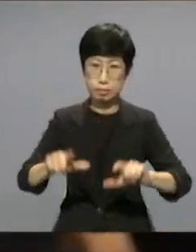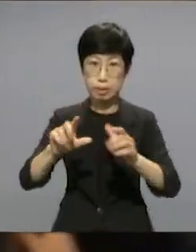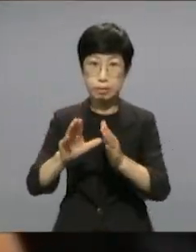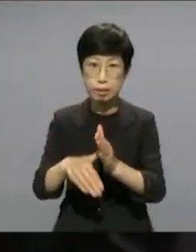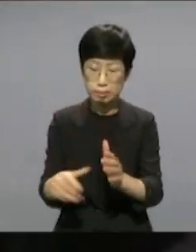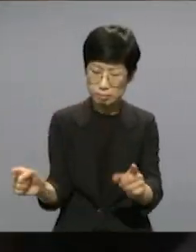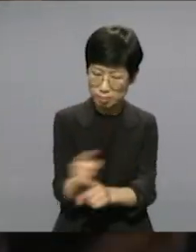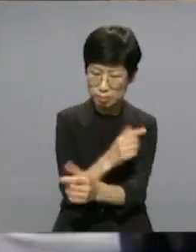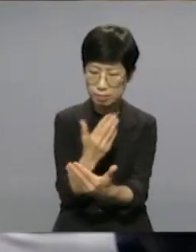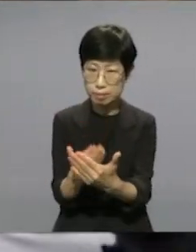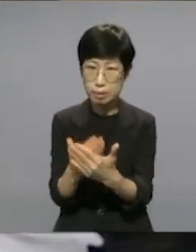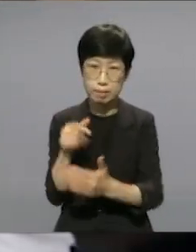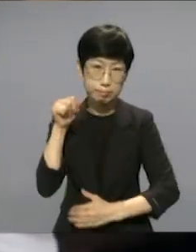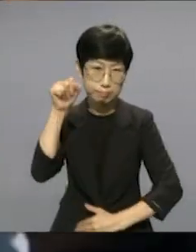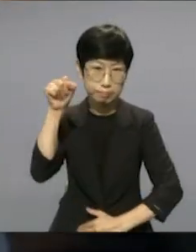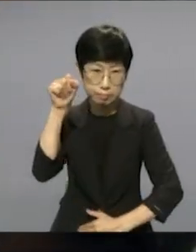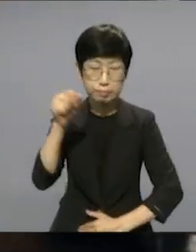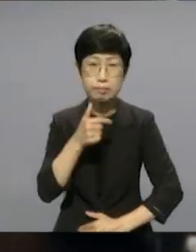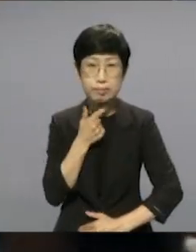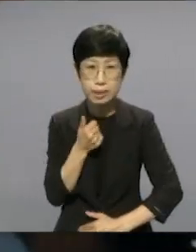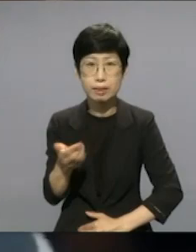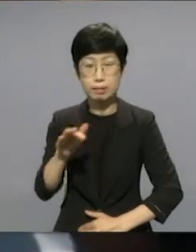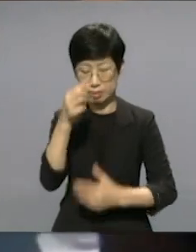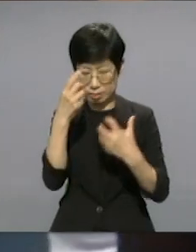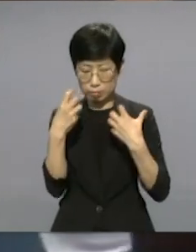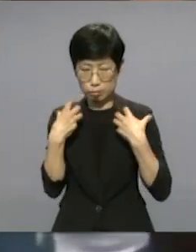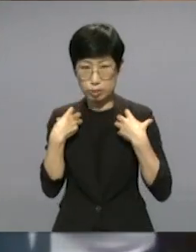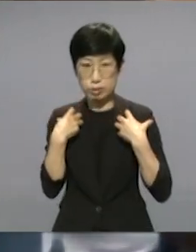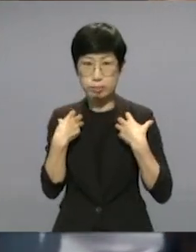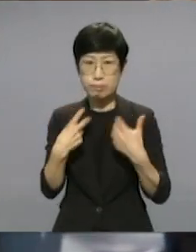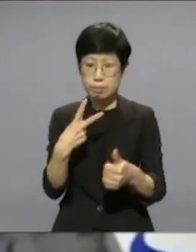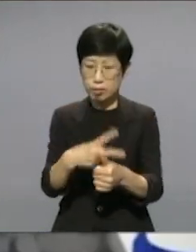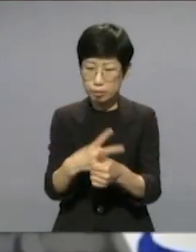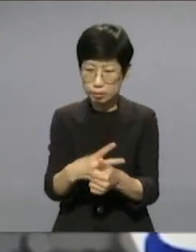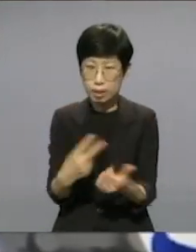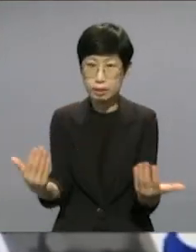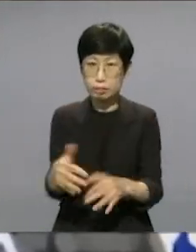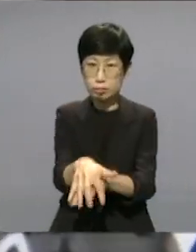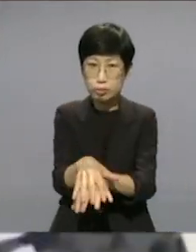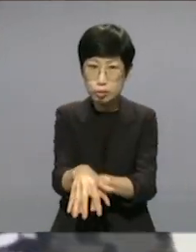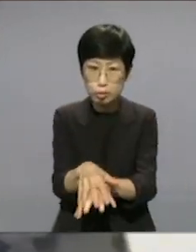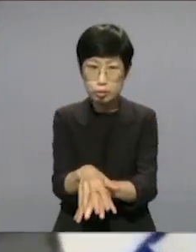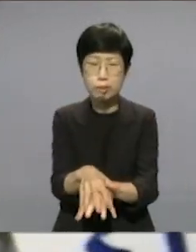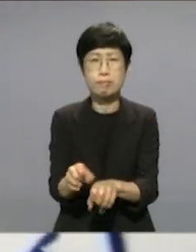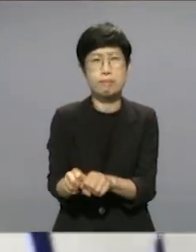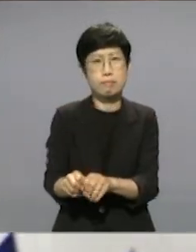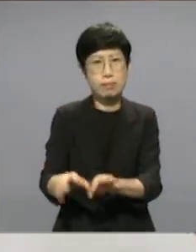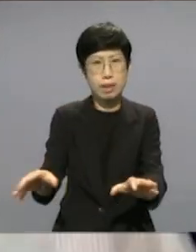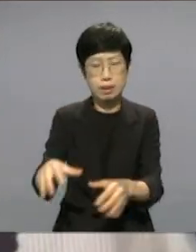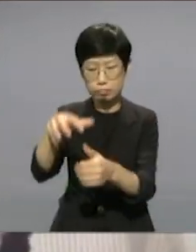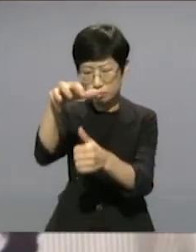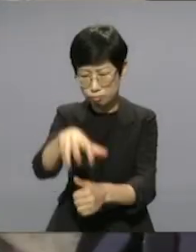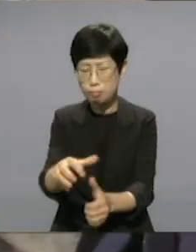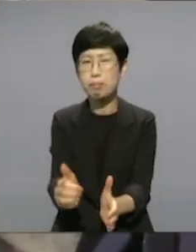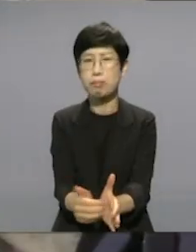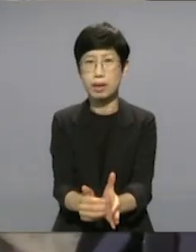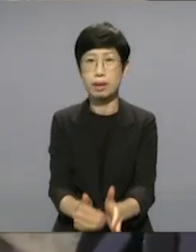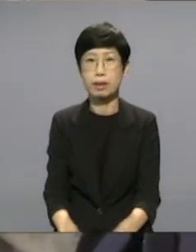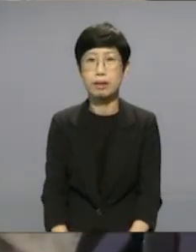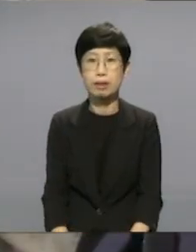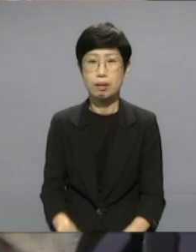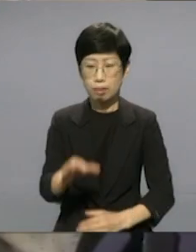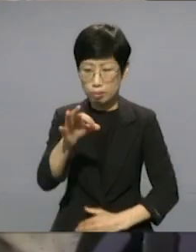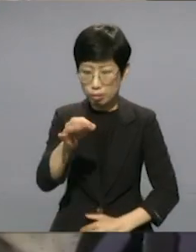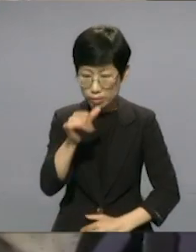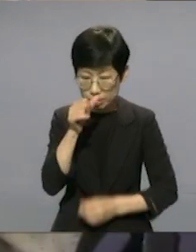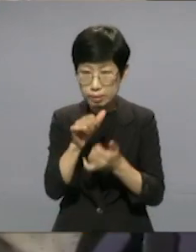개선을 요구하며 파업을 벌였지만 정부는 교원 노조 해산과 활동가 구속으로 답했습니다. 결국 돈이